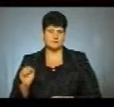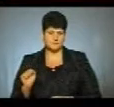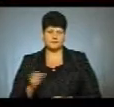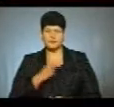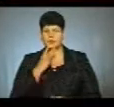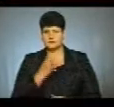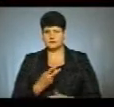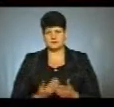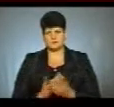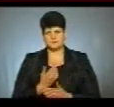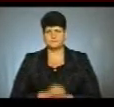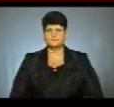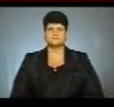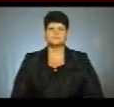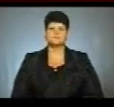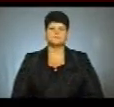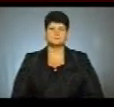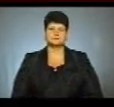у випуску.